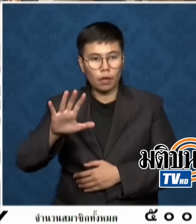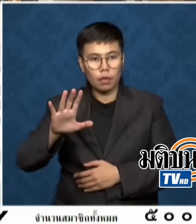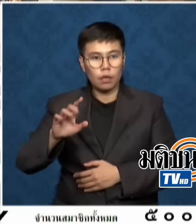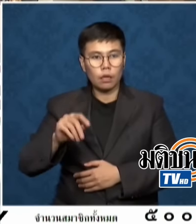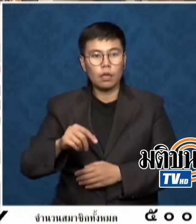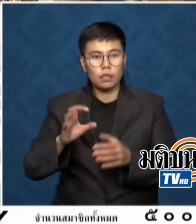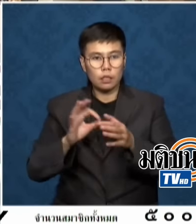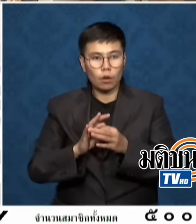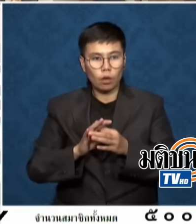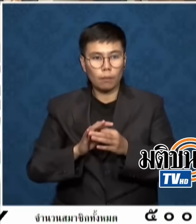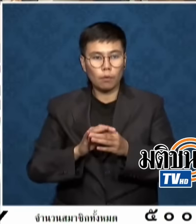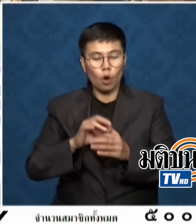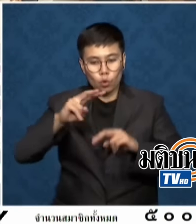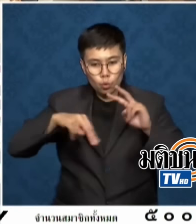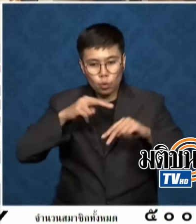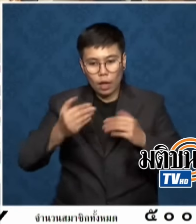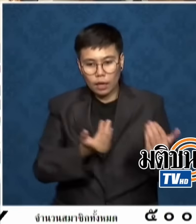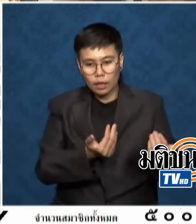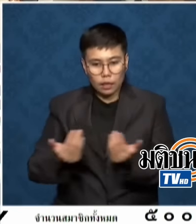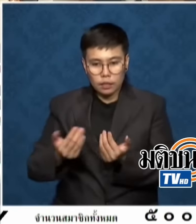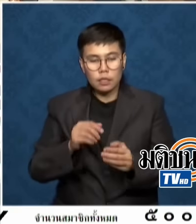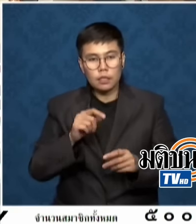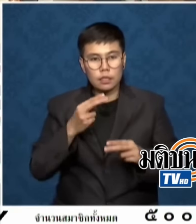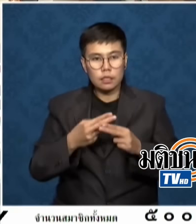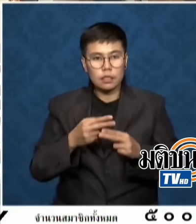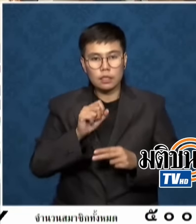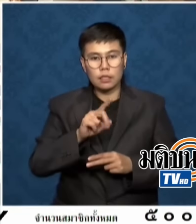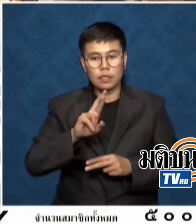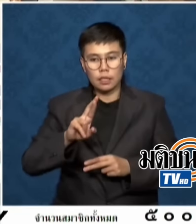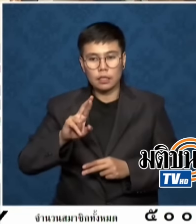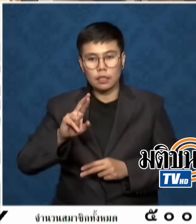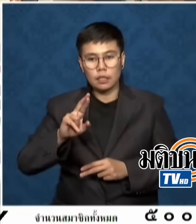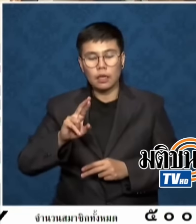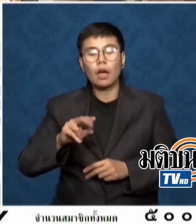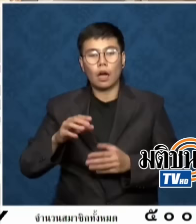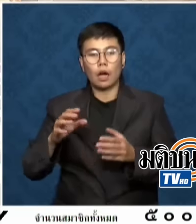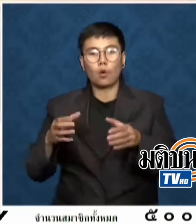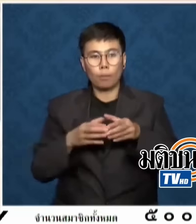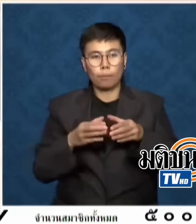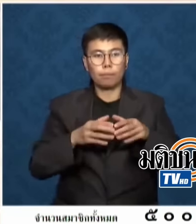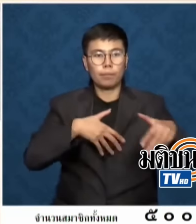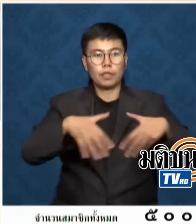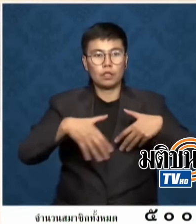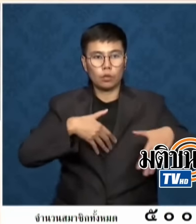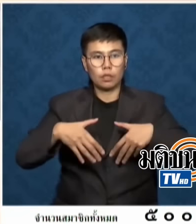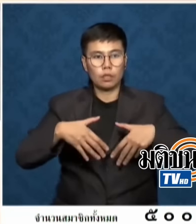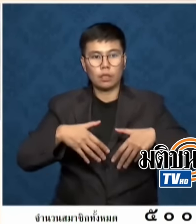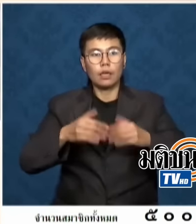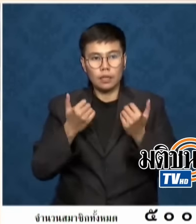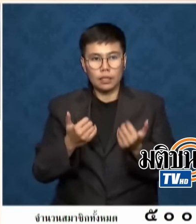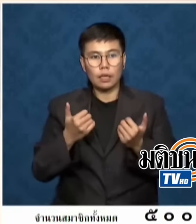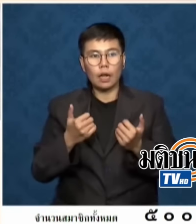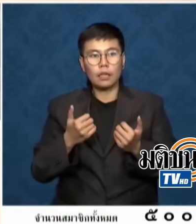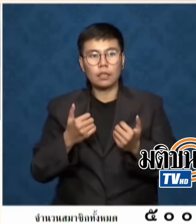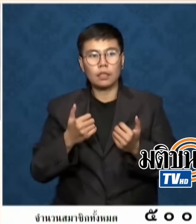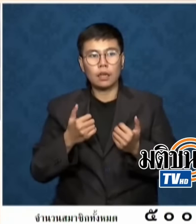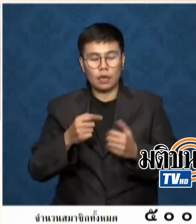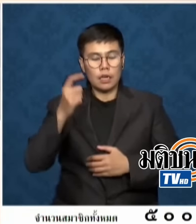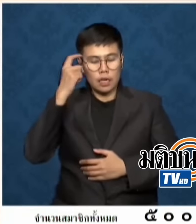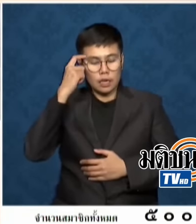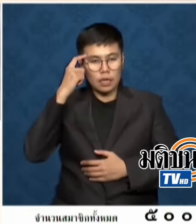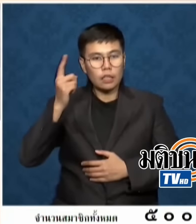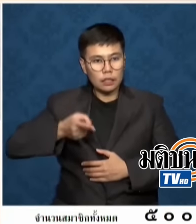พการีลำดับแรกต่อไปนะคะสิริธานิรพฤกษ์ค่ะภาคประชาชนนะคะเราก็ยังยืนยันนะคะว่าเราจะ